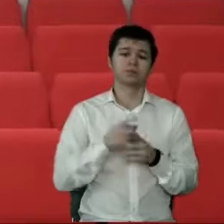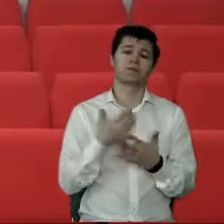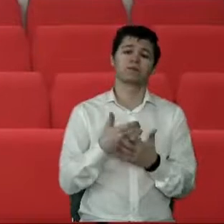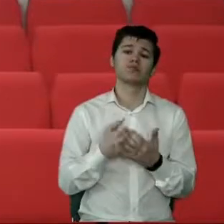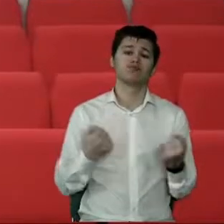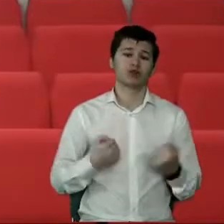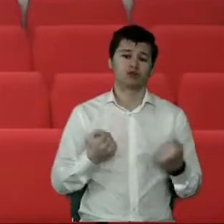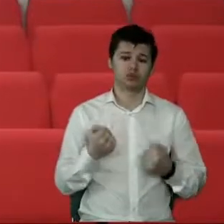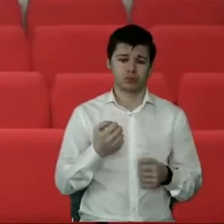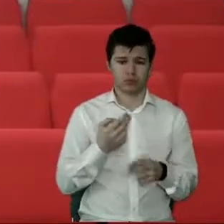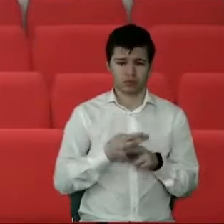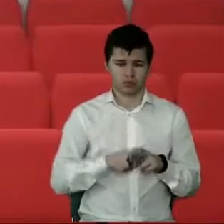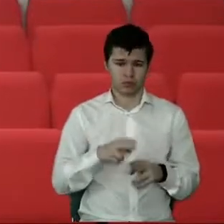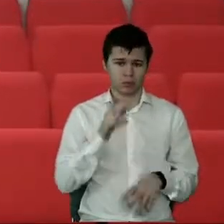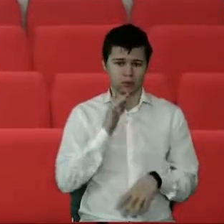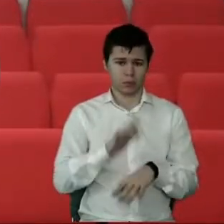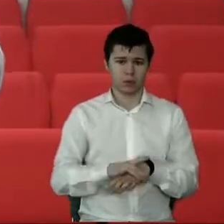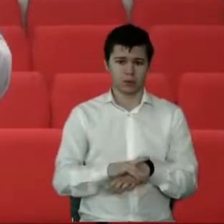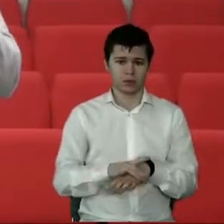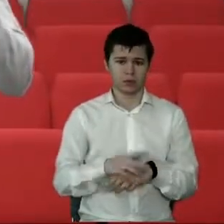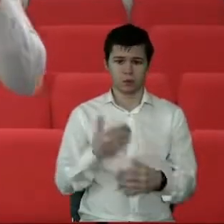движения. Это было бы заметно.